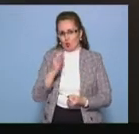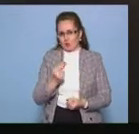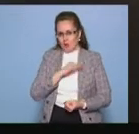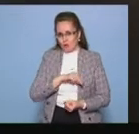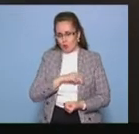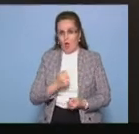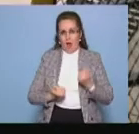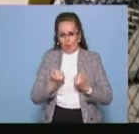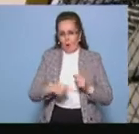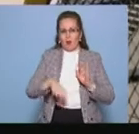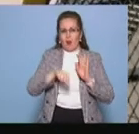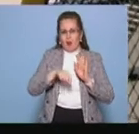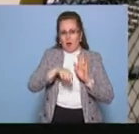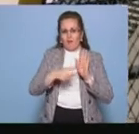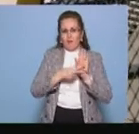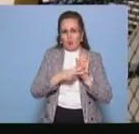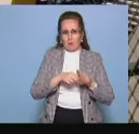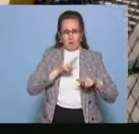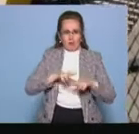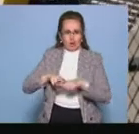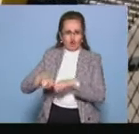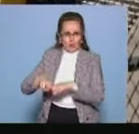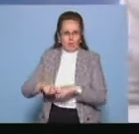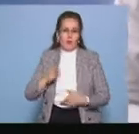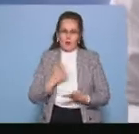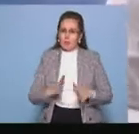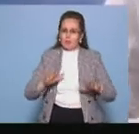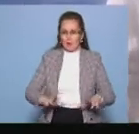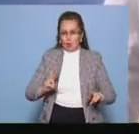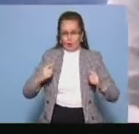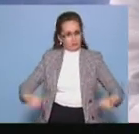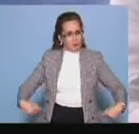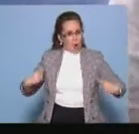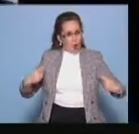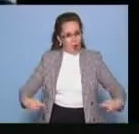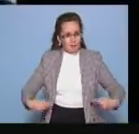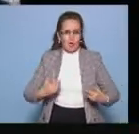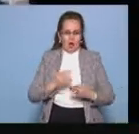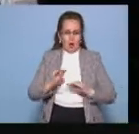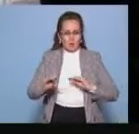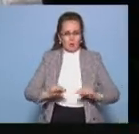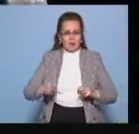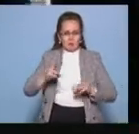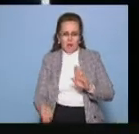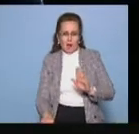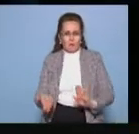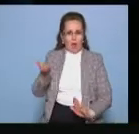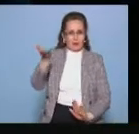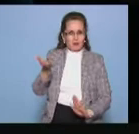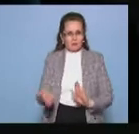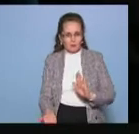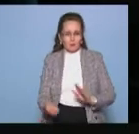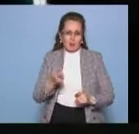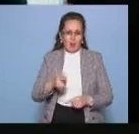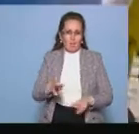рассчитан на 8 пассажиров. В том числе есть место для тех, кто передвигается на коляске. Оно оборудовано подъемным механизмом. Министр